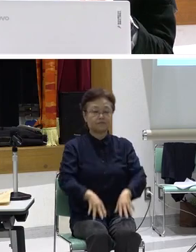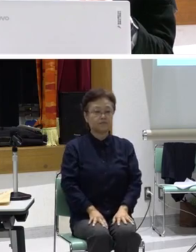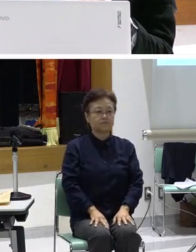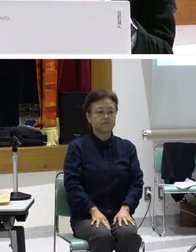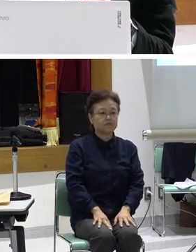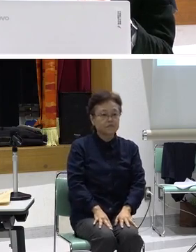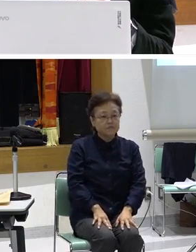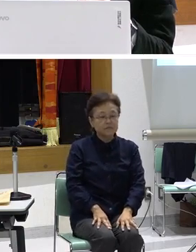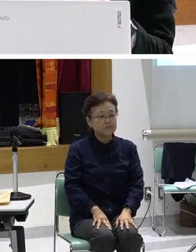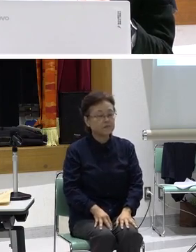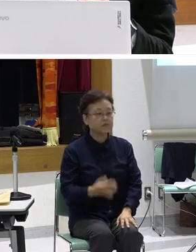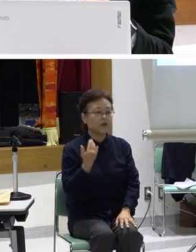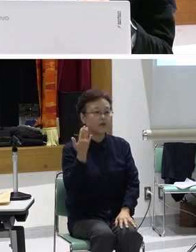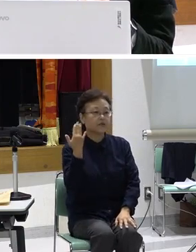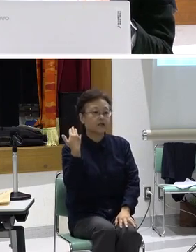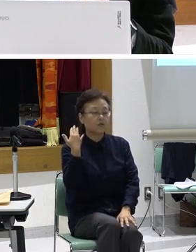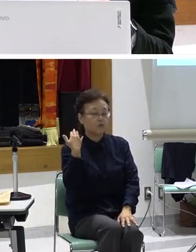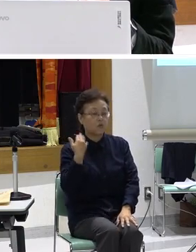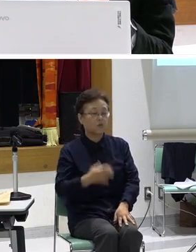その、先ほどの、